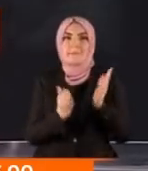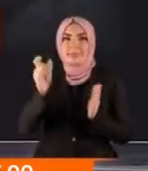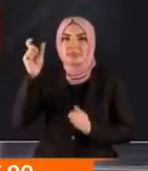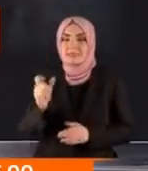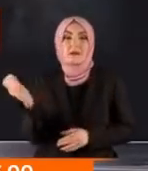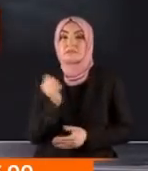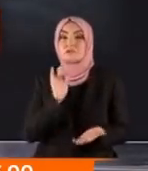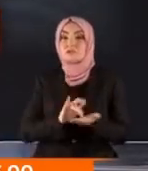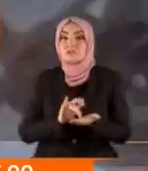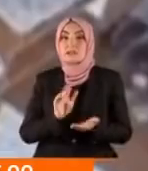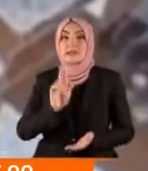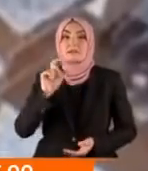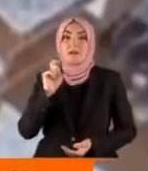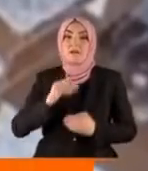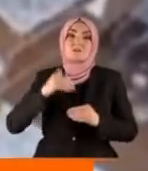oldu.